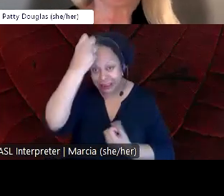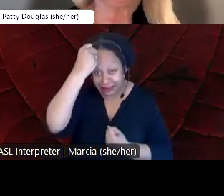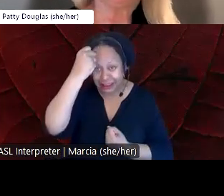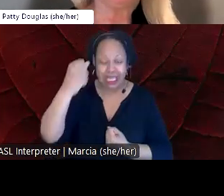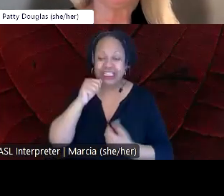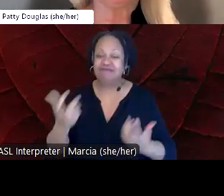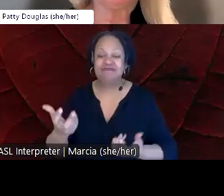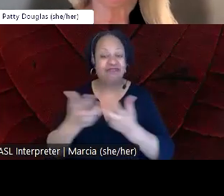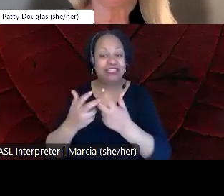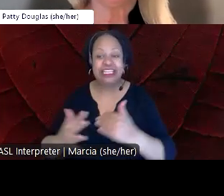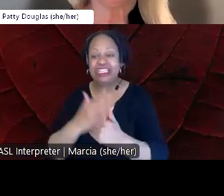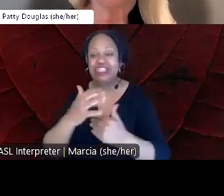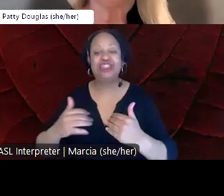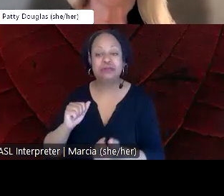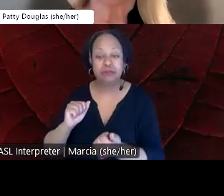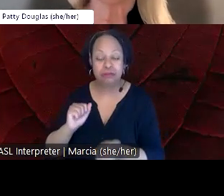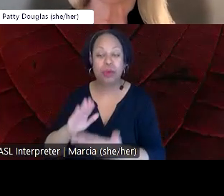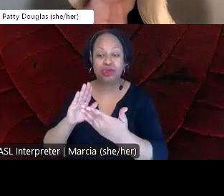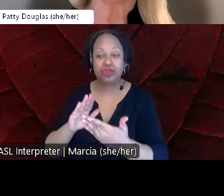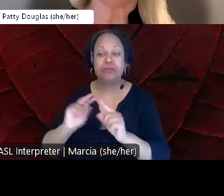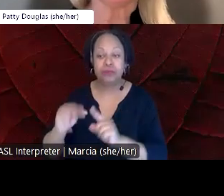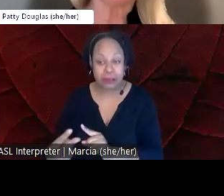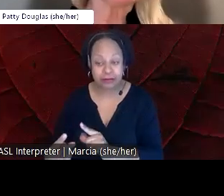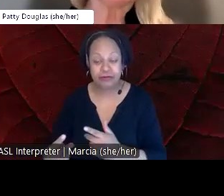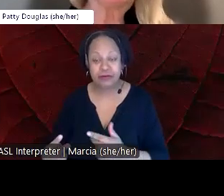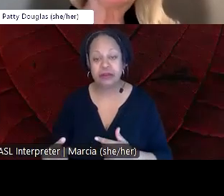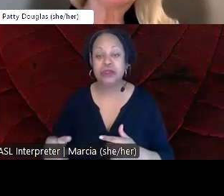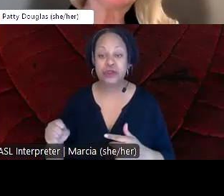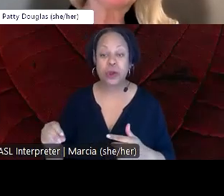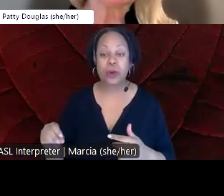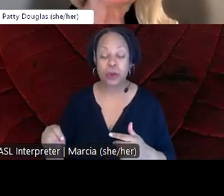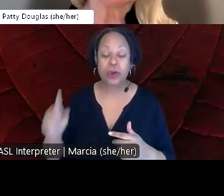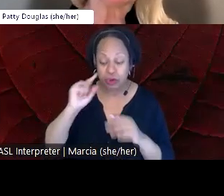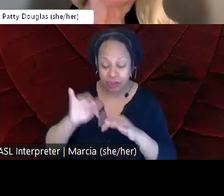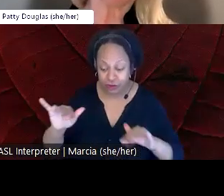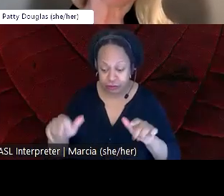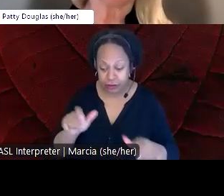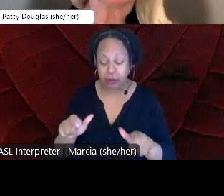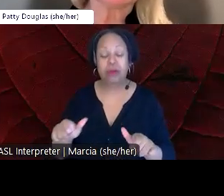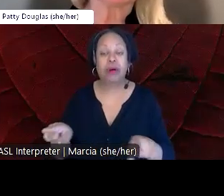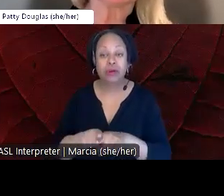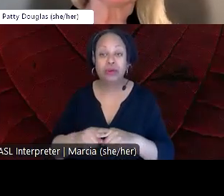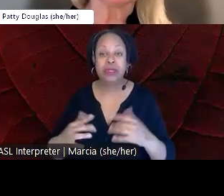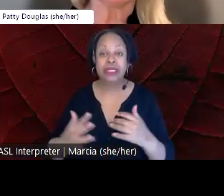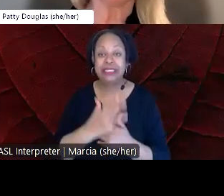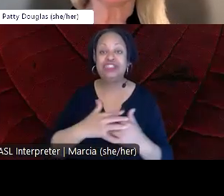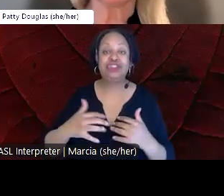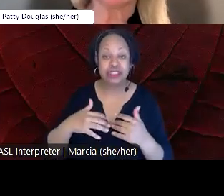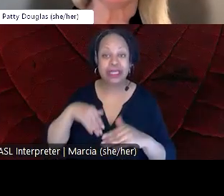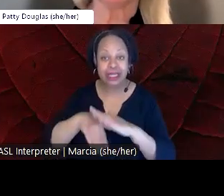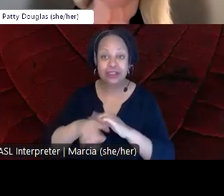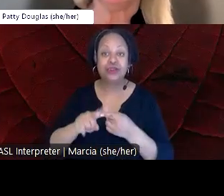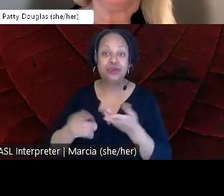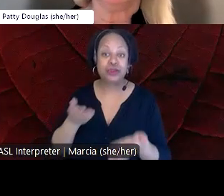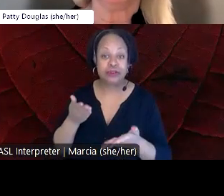de la citation. Donc, il faut garder à l'esprit que pour des personnes neurodivergentes, qui sont également autochtones,